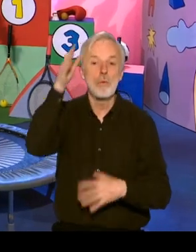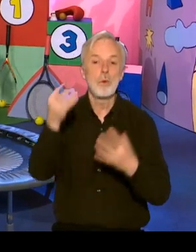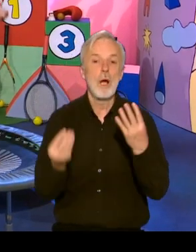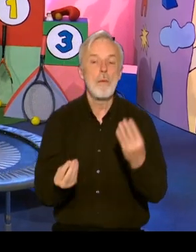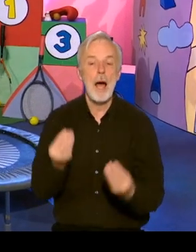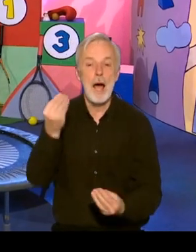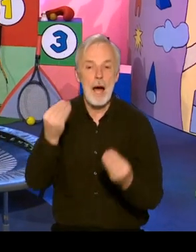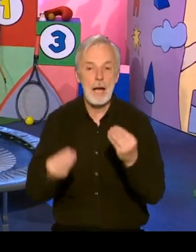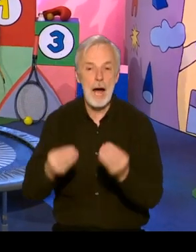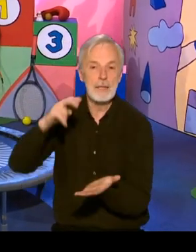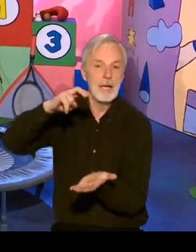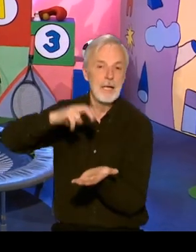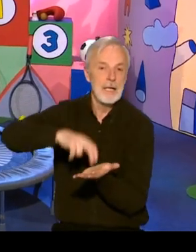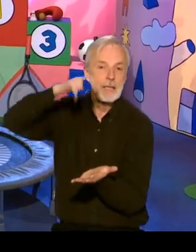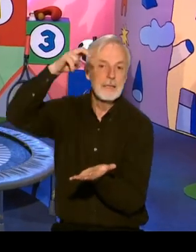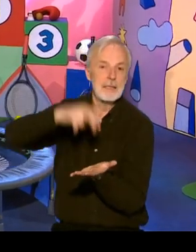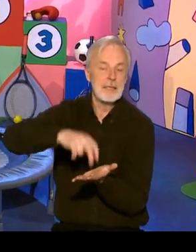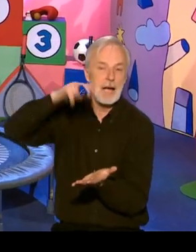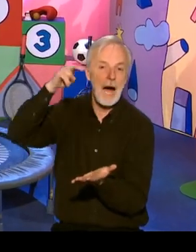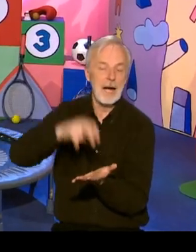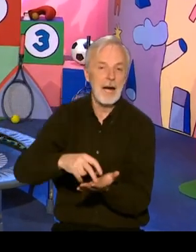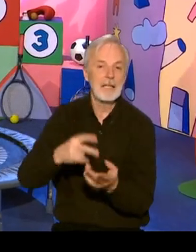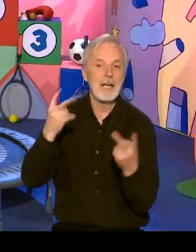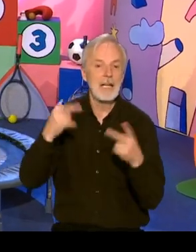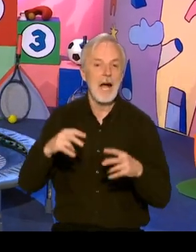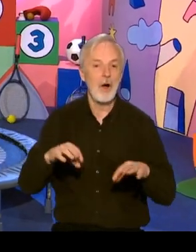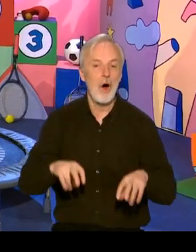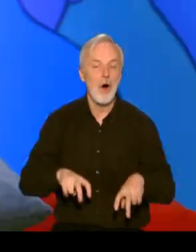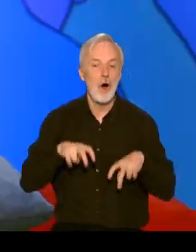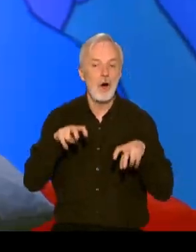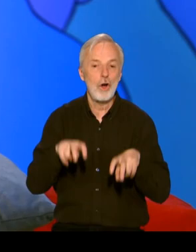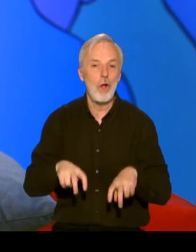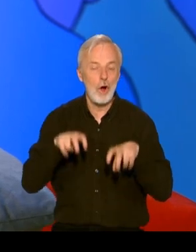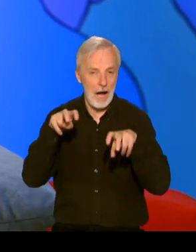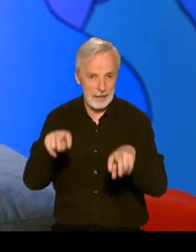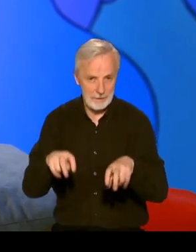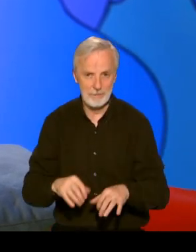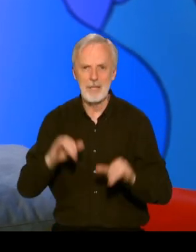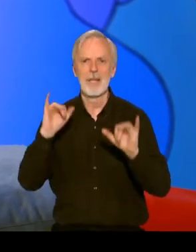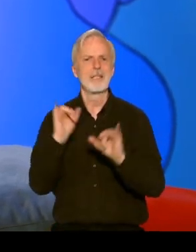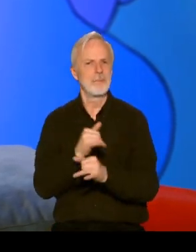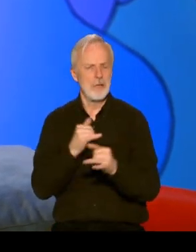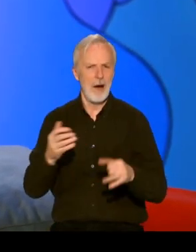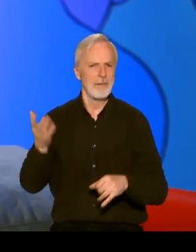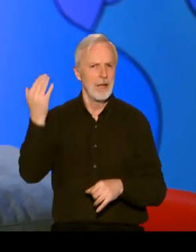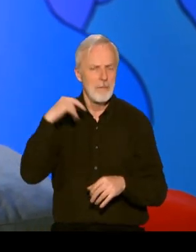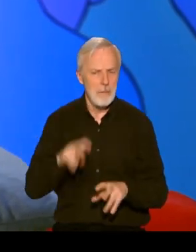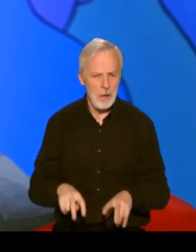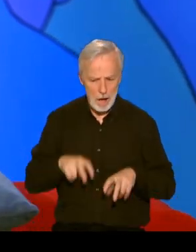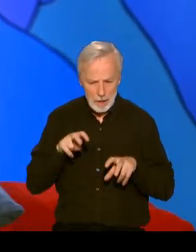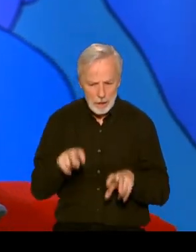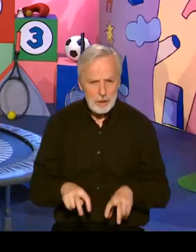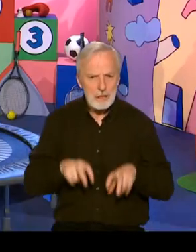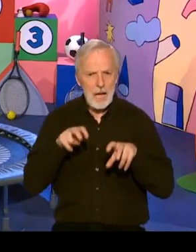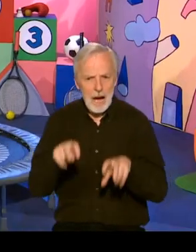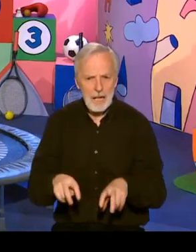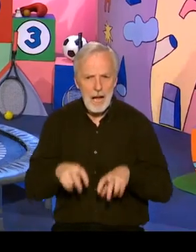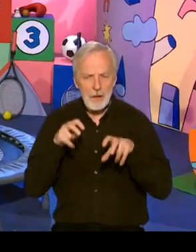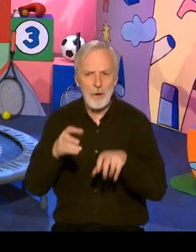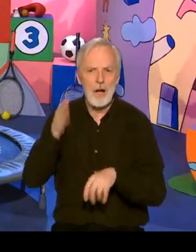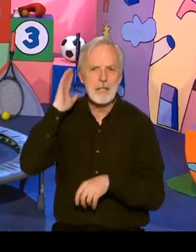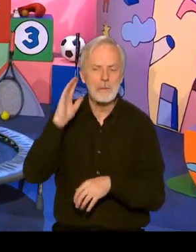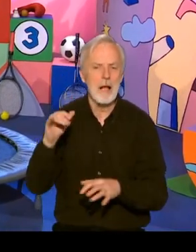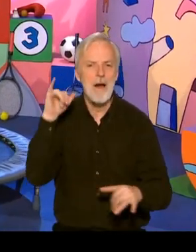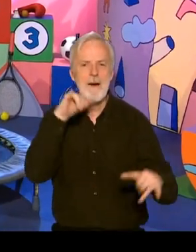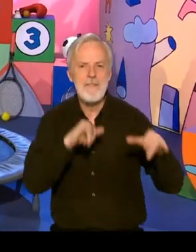na skokany, klokany, hop, hop. Skákal jeden klokan na festival do Kan. Jmenoval